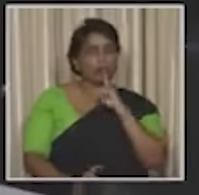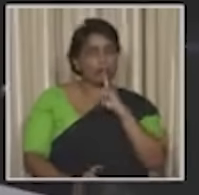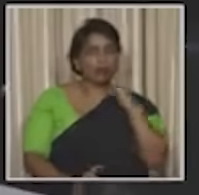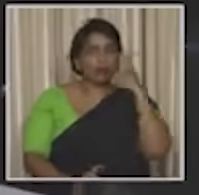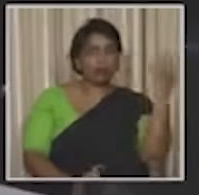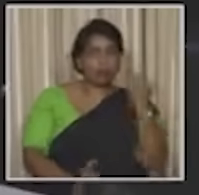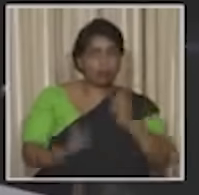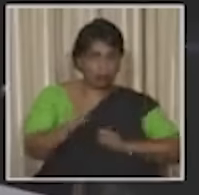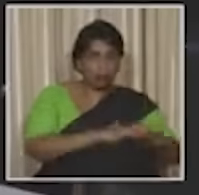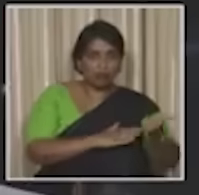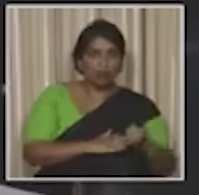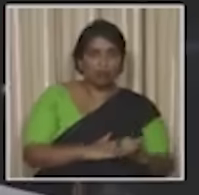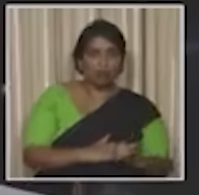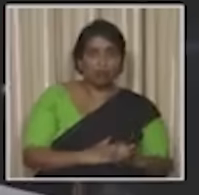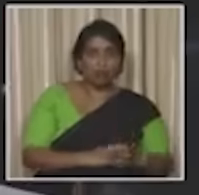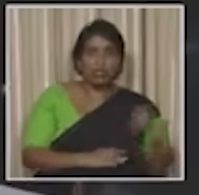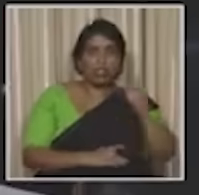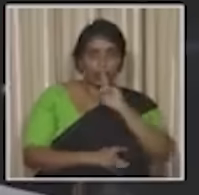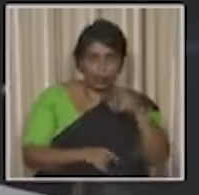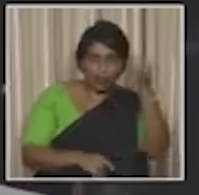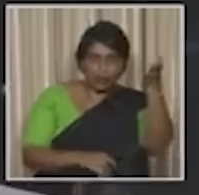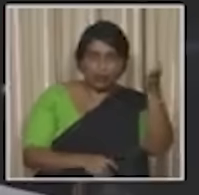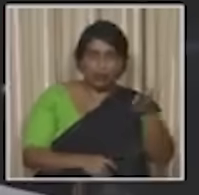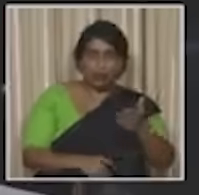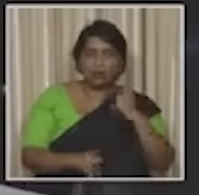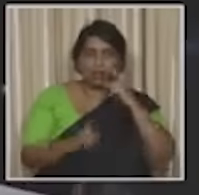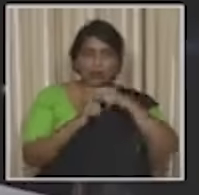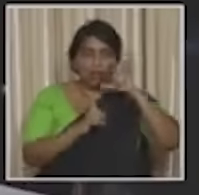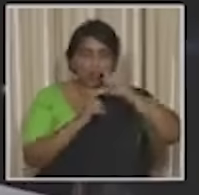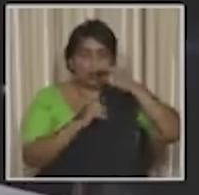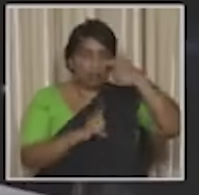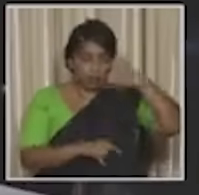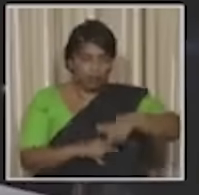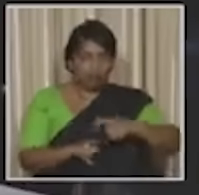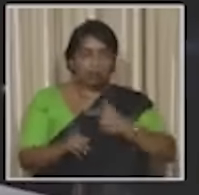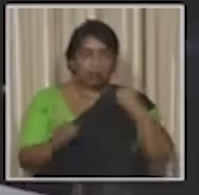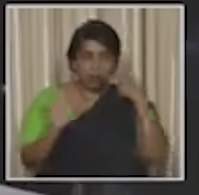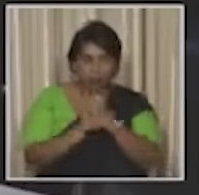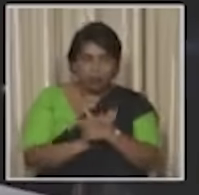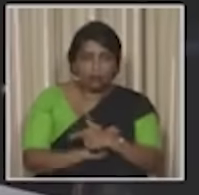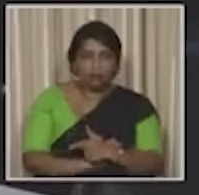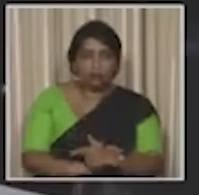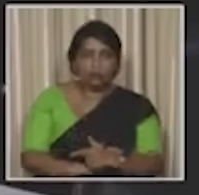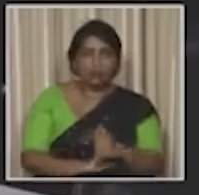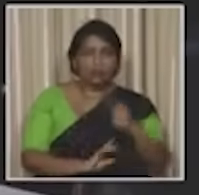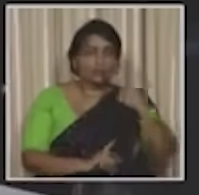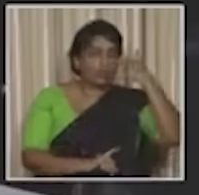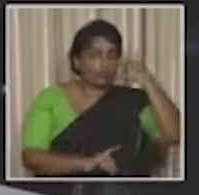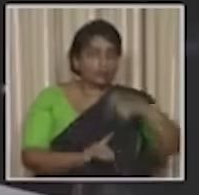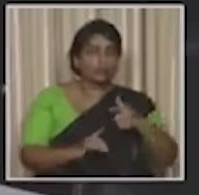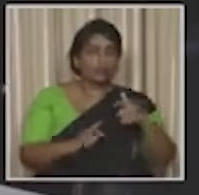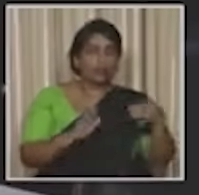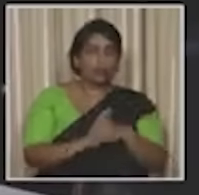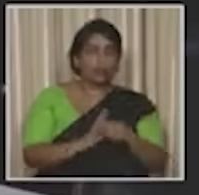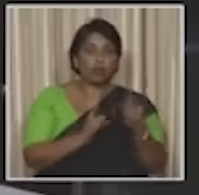ගල්ලංගුරු කාර්යම් වෙනුවෙන්. එතුමා කිව්වේ ඒකද? මම කතා කරන්නේ ඩීසල් කාර්යම් වෙනුවෙන්. ඩීසල් ගල්ලංගුරු වල